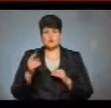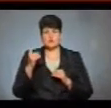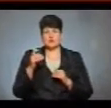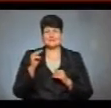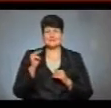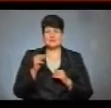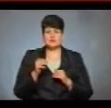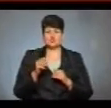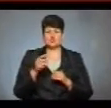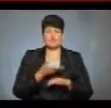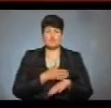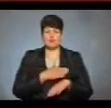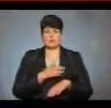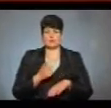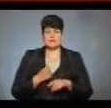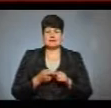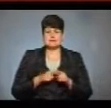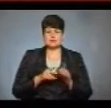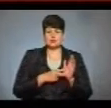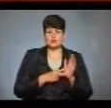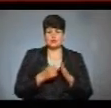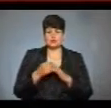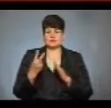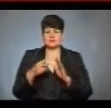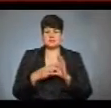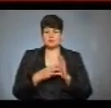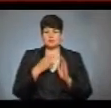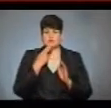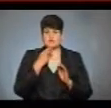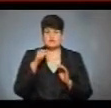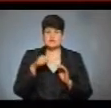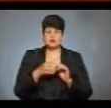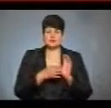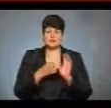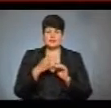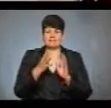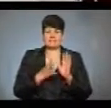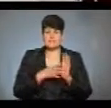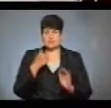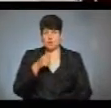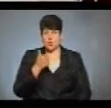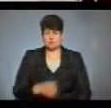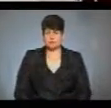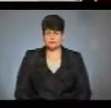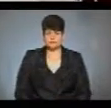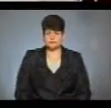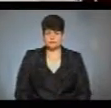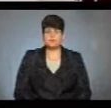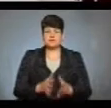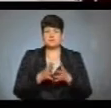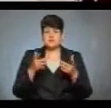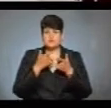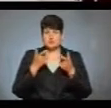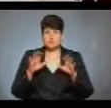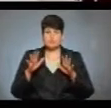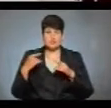польську армію. Це відбувалося з 7 по 28 червня 1919 року. Більше інформації про